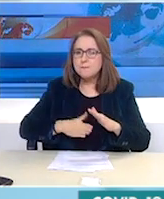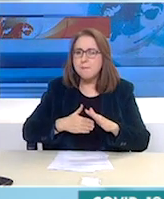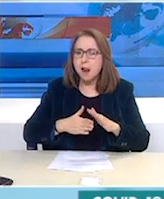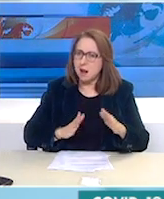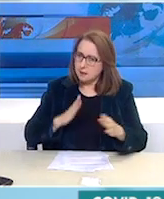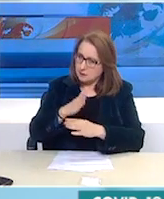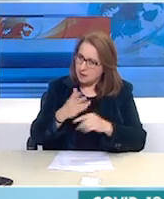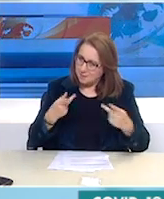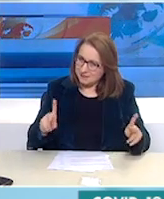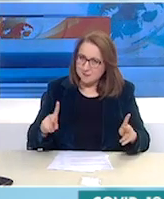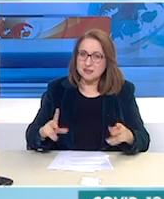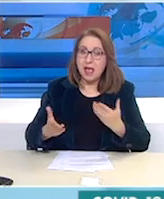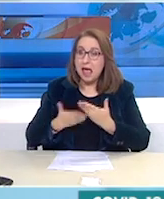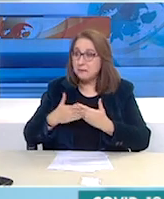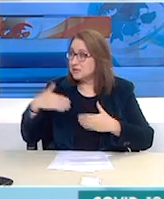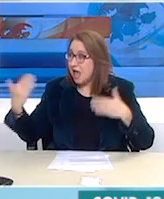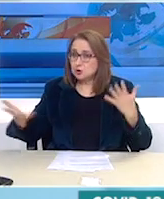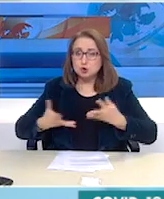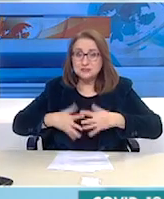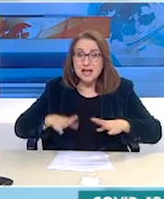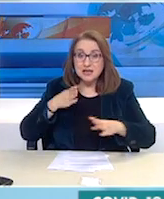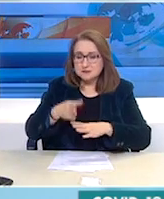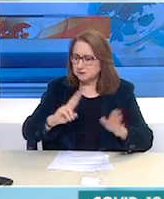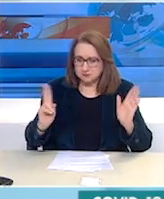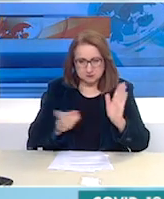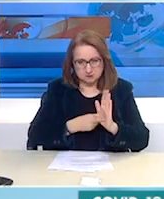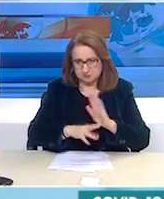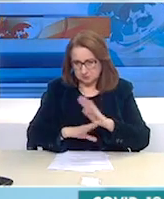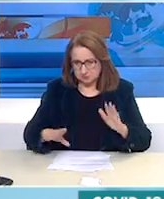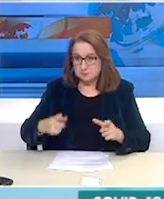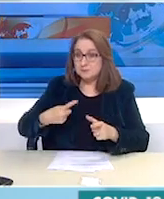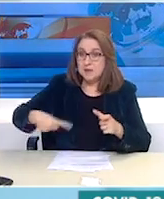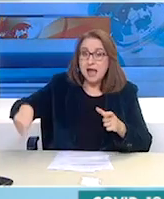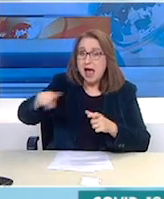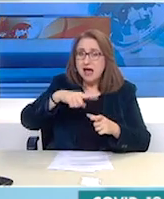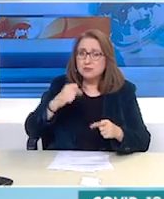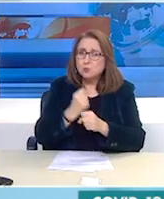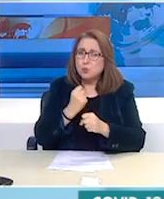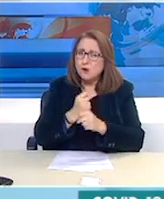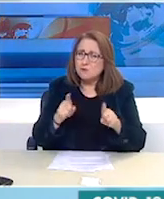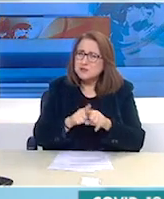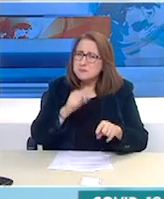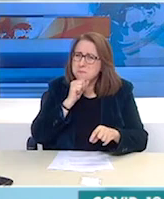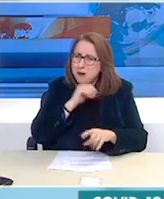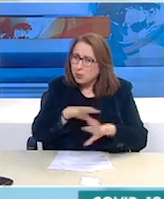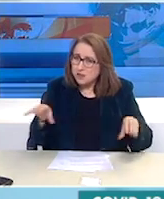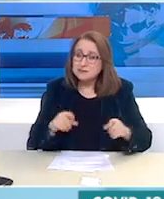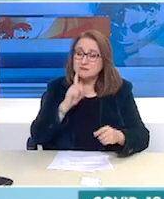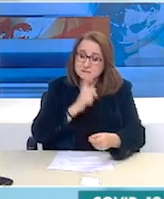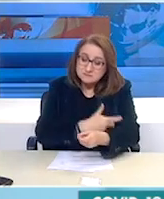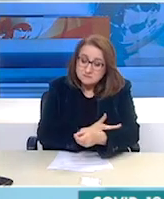αυτές. Το προσωπικό που θα παραμείνει στις δομές θα ελέγχεται με τακτούς εργαστηριακούς ελέγχους για τον ιό. Θα